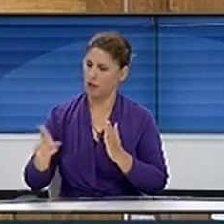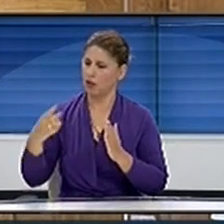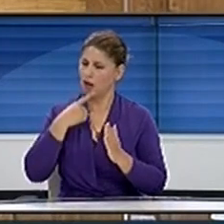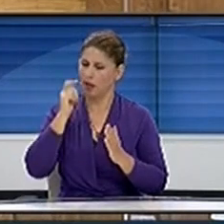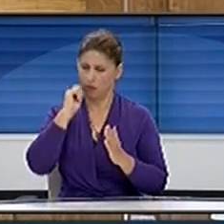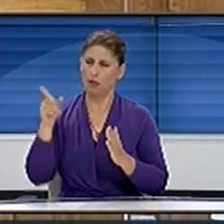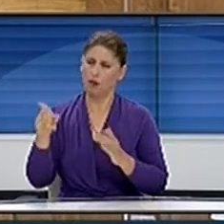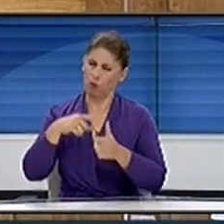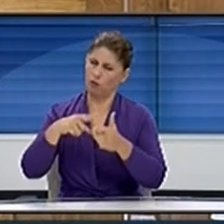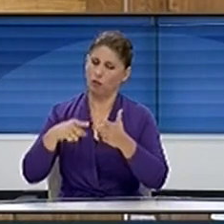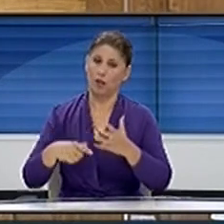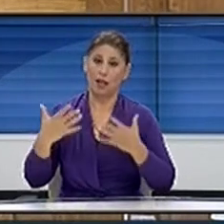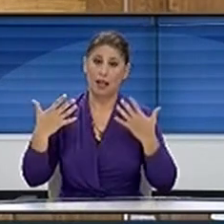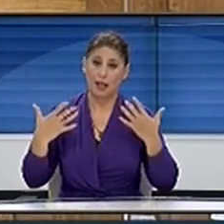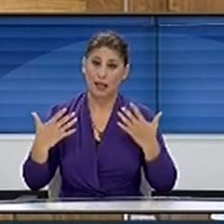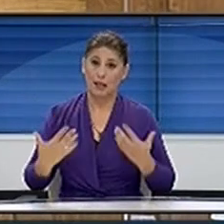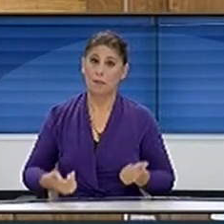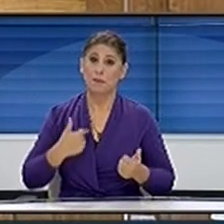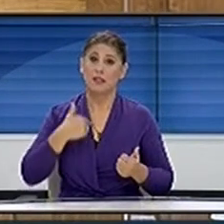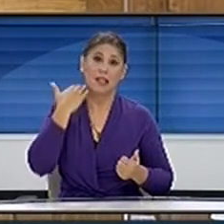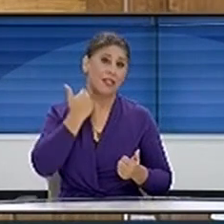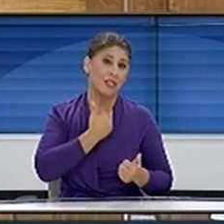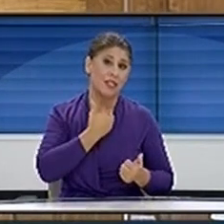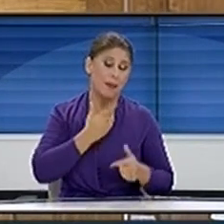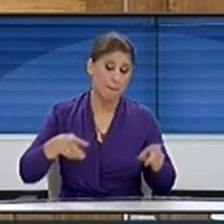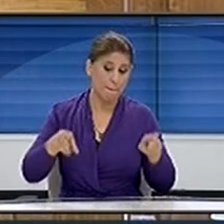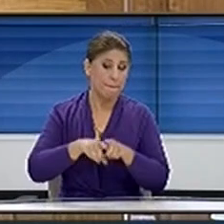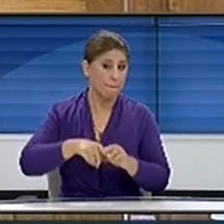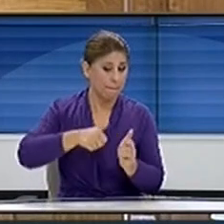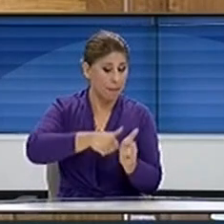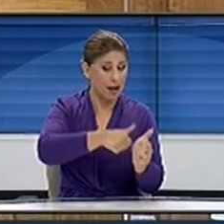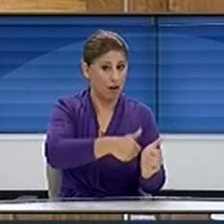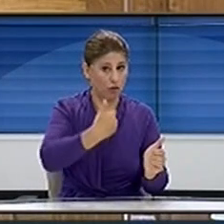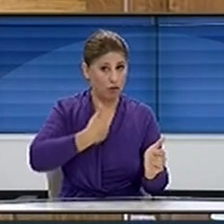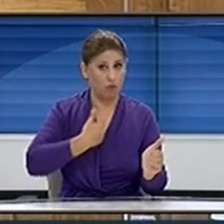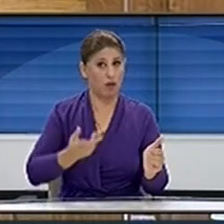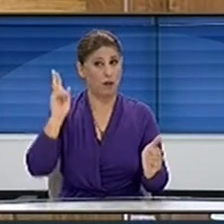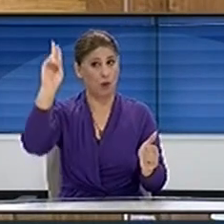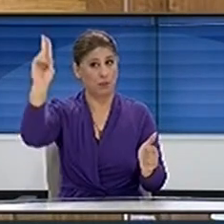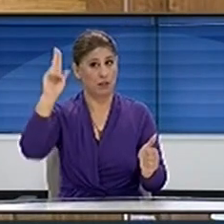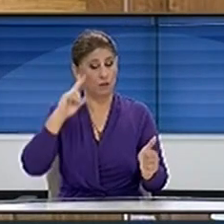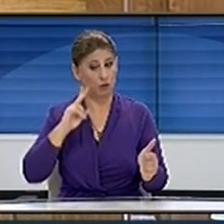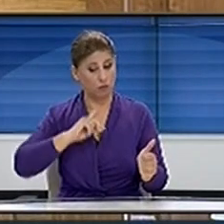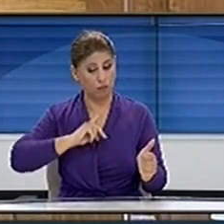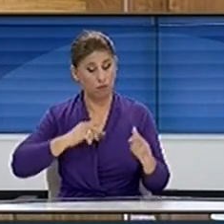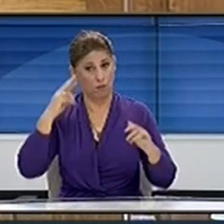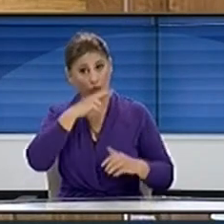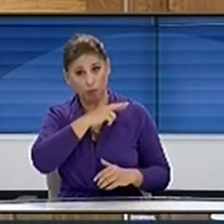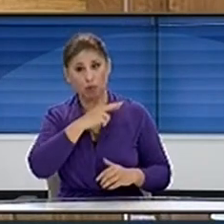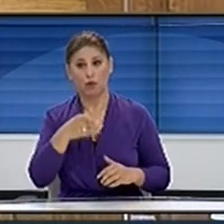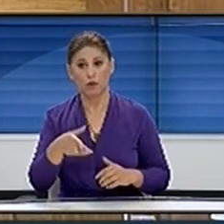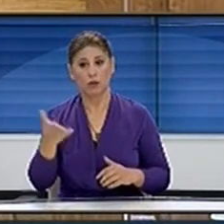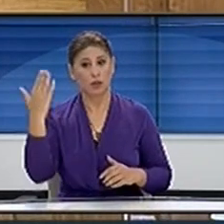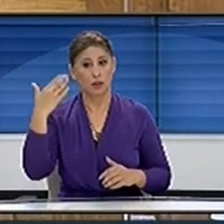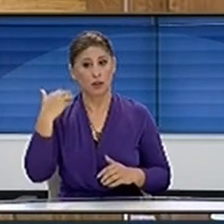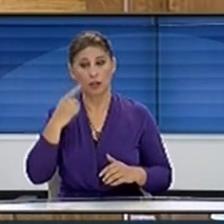καλά κάνετε, ότι υπήρξα θύμα συνακροάσεων την εποχή που ήμουν υποψήφιος πρωθυπουργός, με βάση